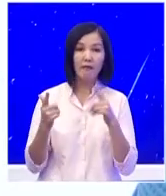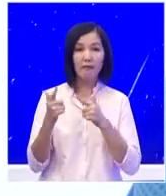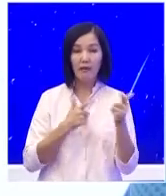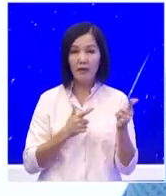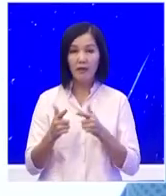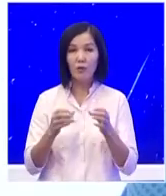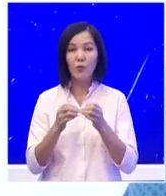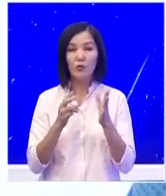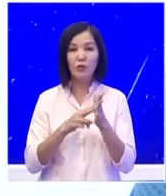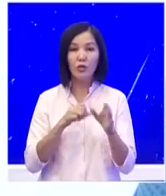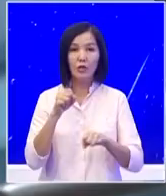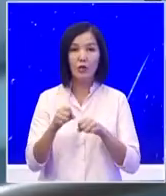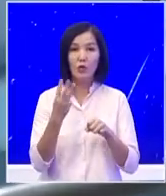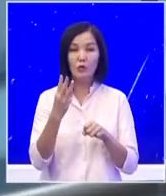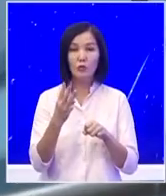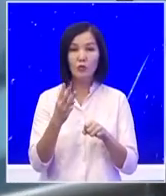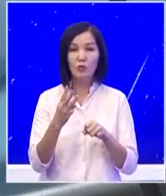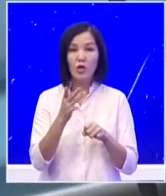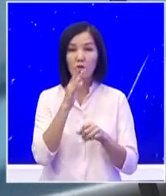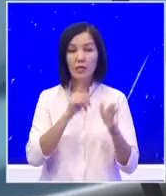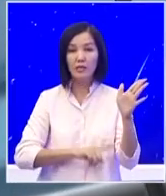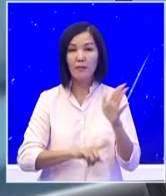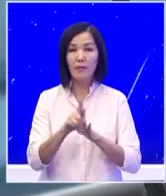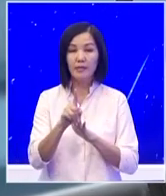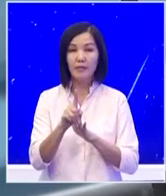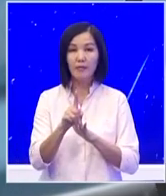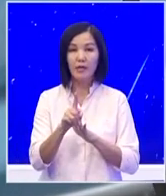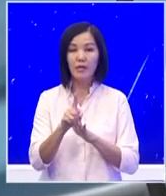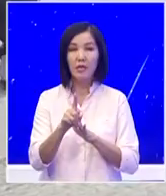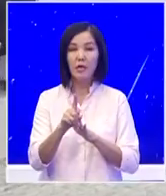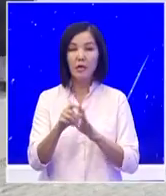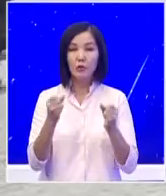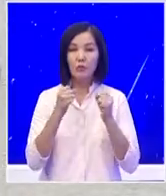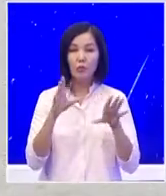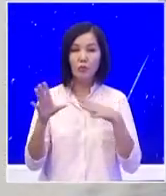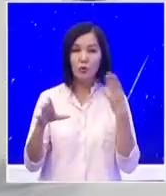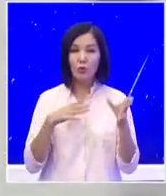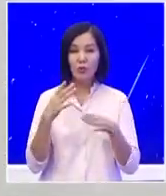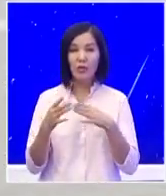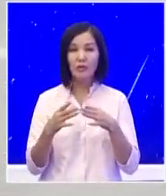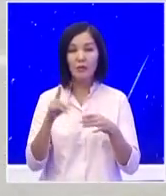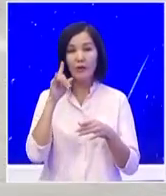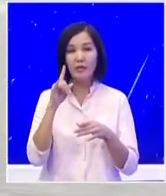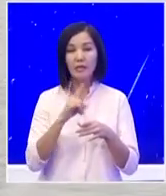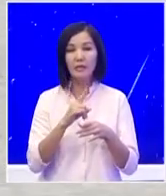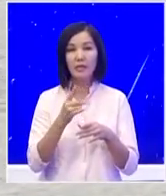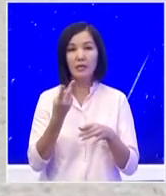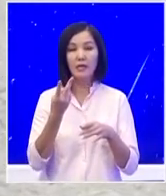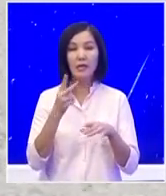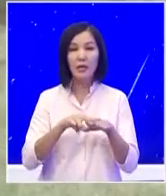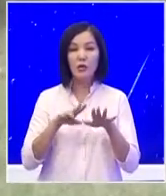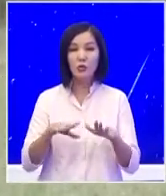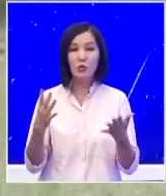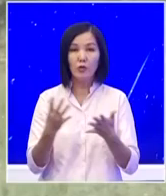жастағы велошабандоз 3 жылдан бері осы спортты серік етіп келеді. Былтыр трек жаттығу бойынша ел біріншілігінің күміс жүлдегері атанды. Биыл